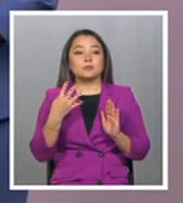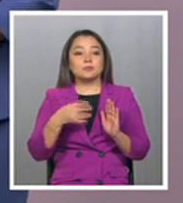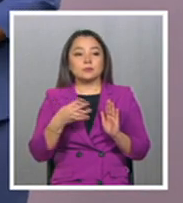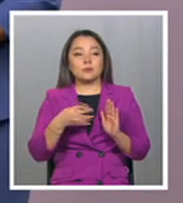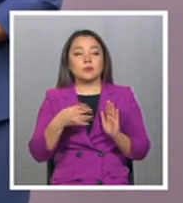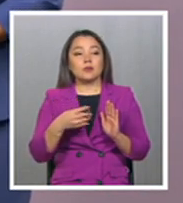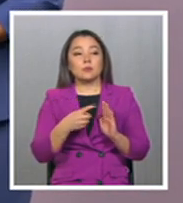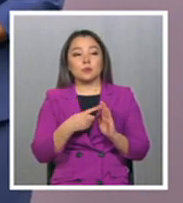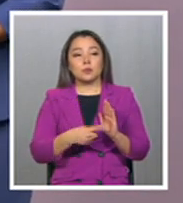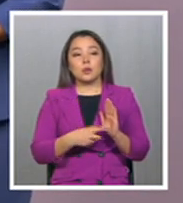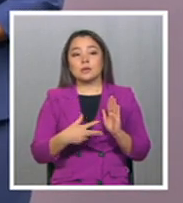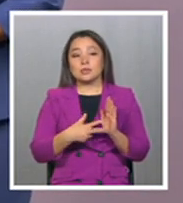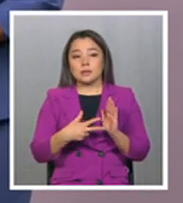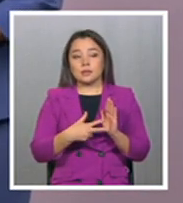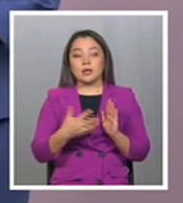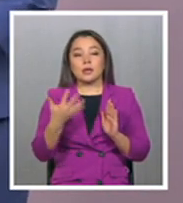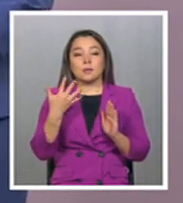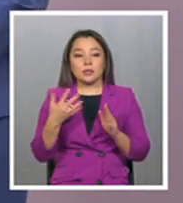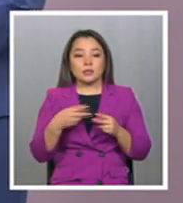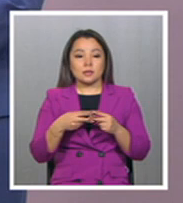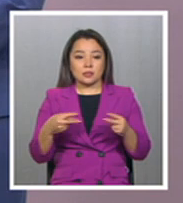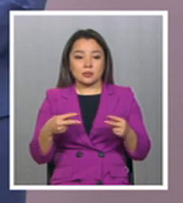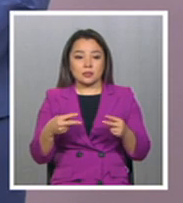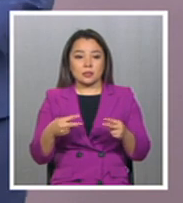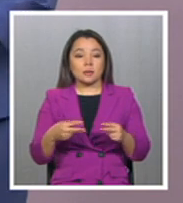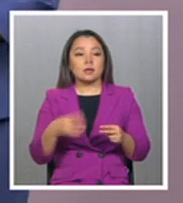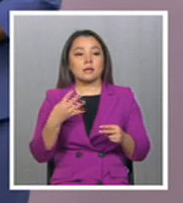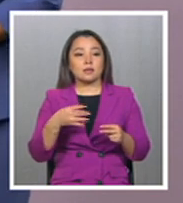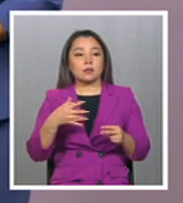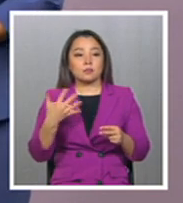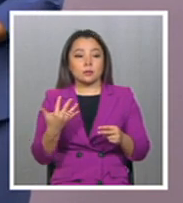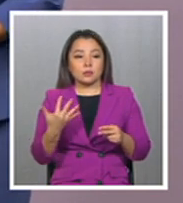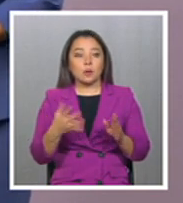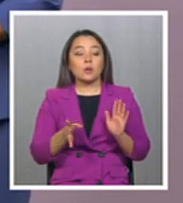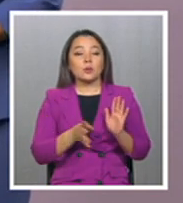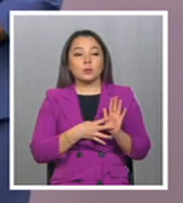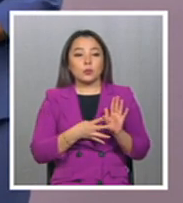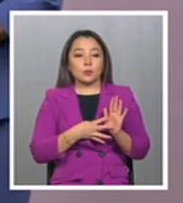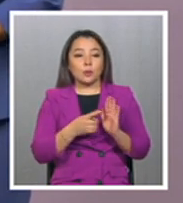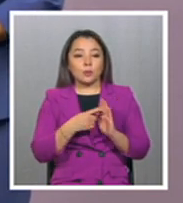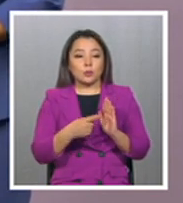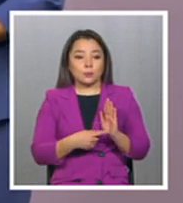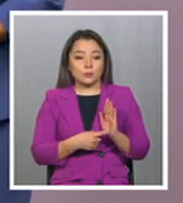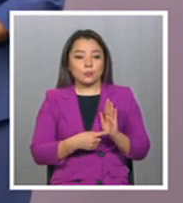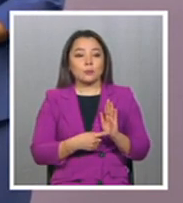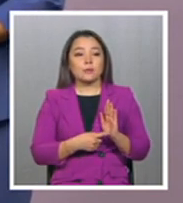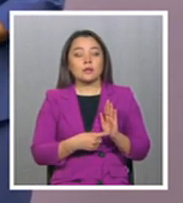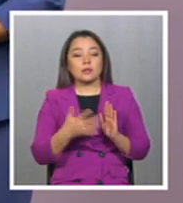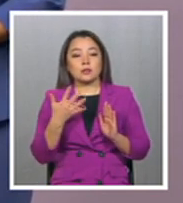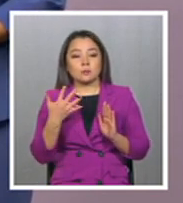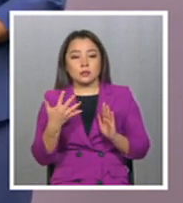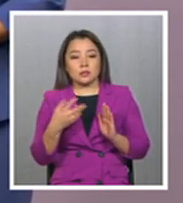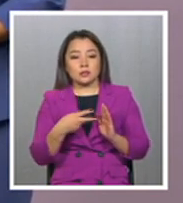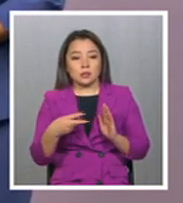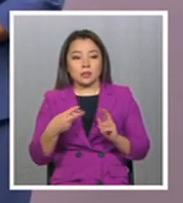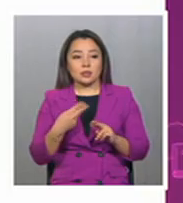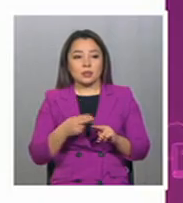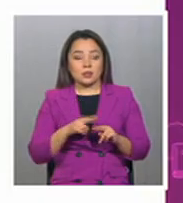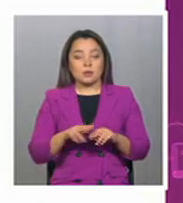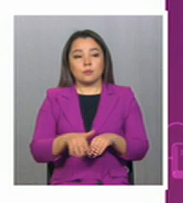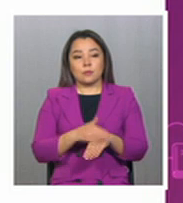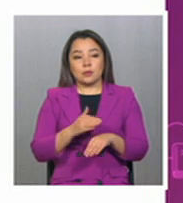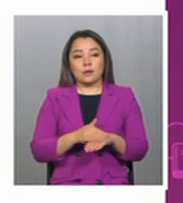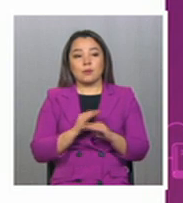8 сандарының бөліндісі 5-ке тең. 45 пен 9 сандарының бөліндісі 5-ке тең. Жарайсыңдар,